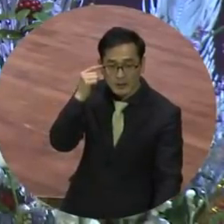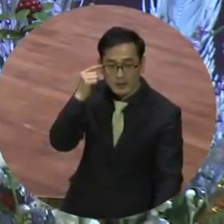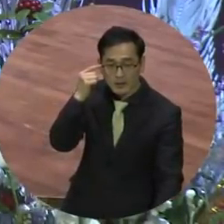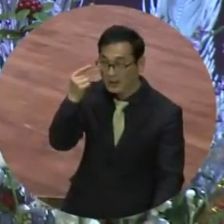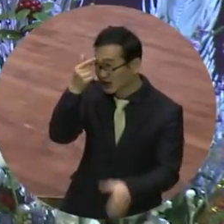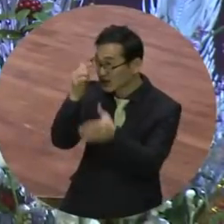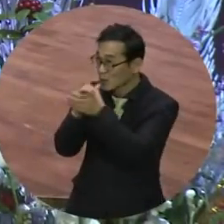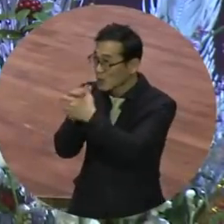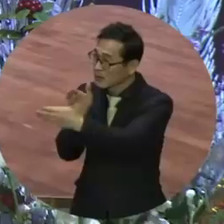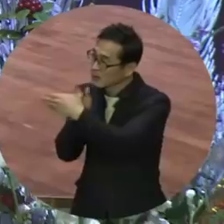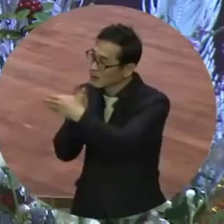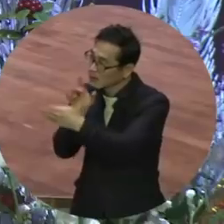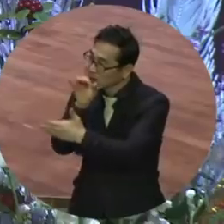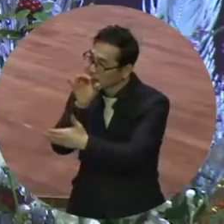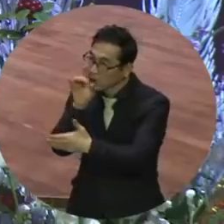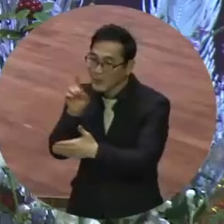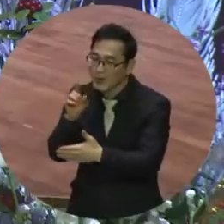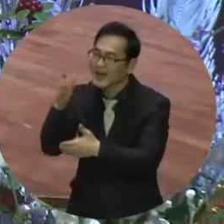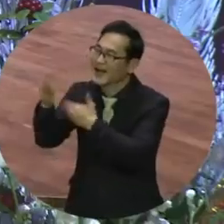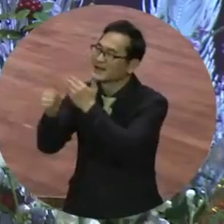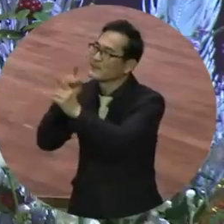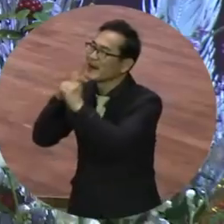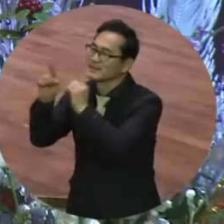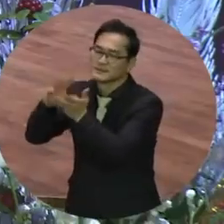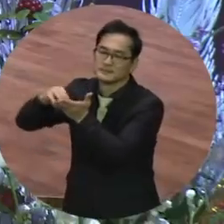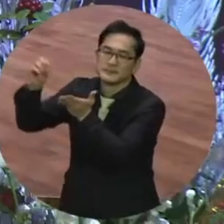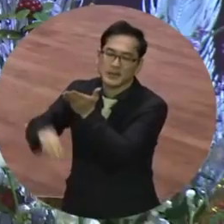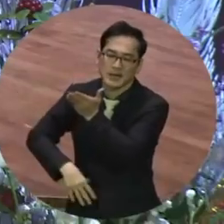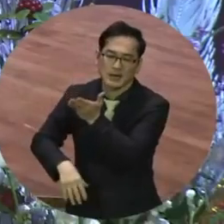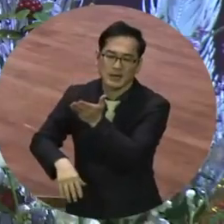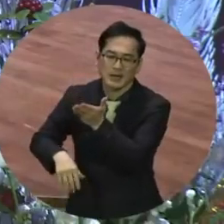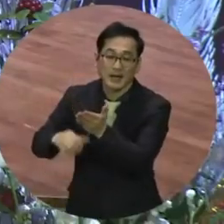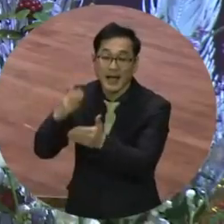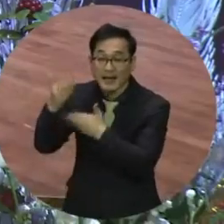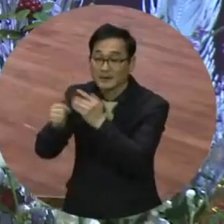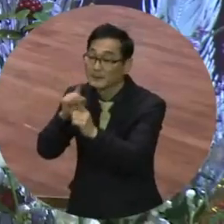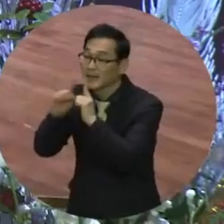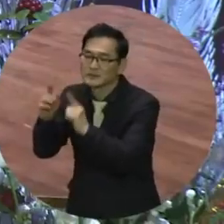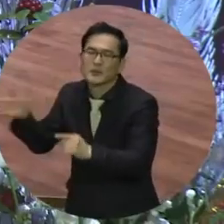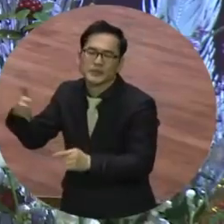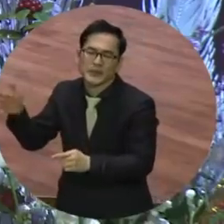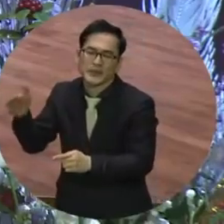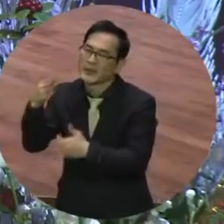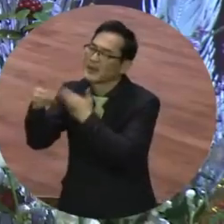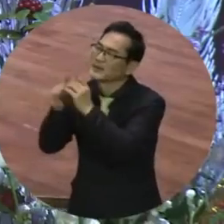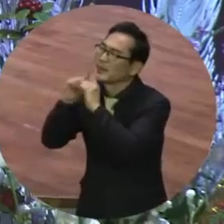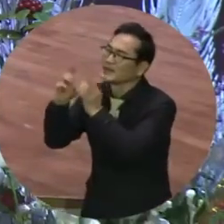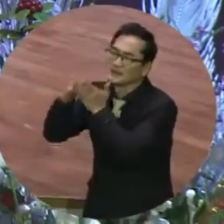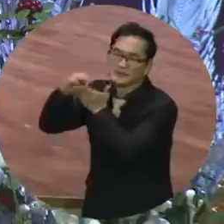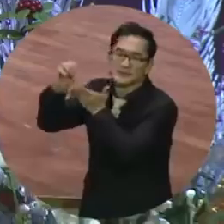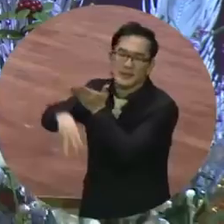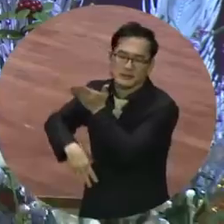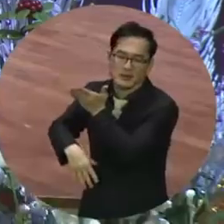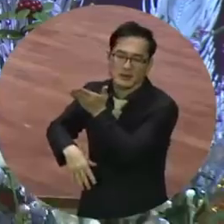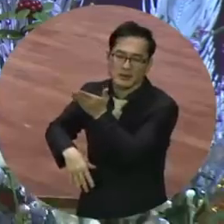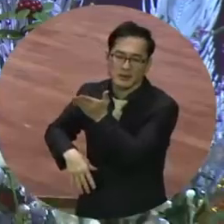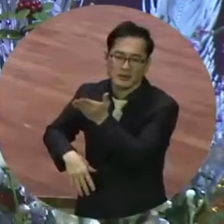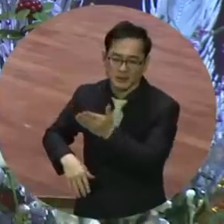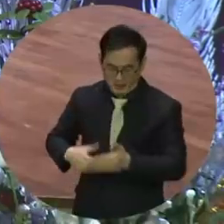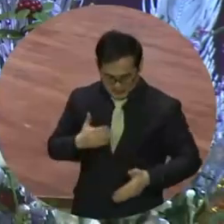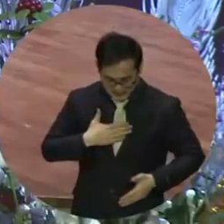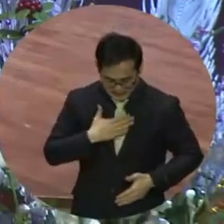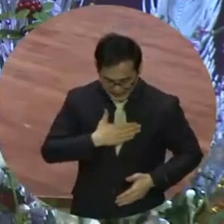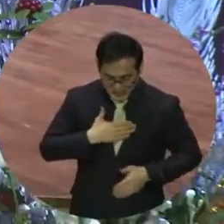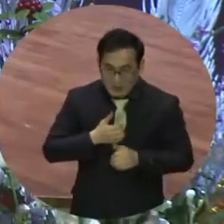말이 하나님의 말씀이 없어서 그래요. 내 말이 너희 안에 말씀의 인도를 안 받아. 내 감정의